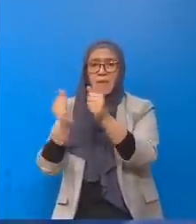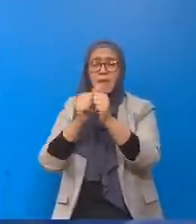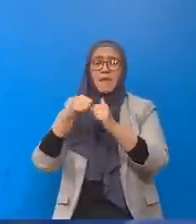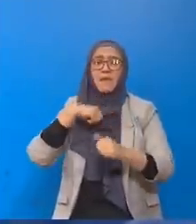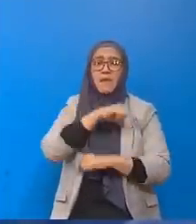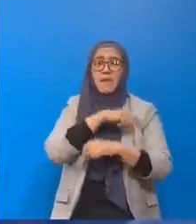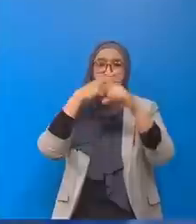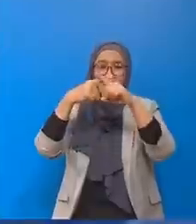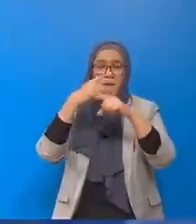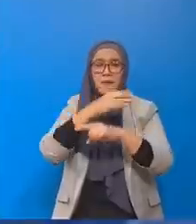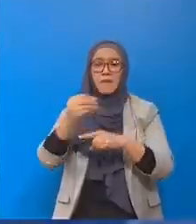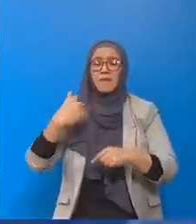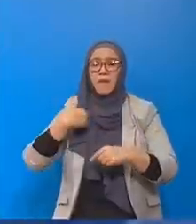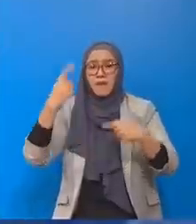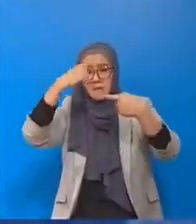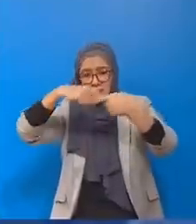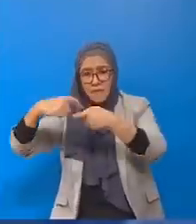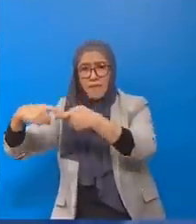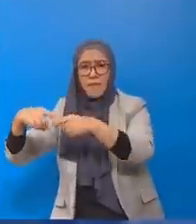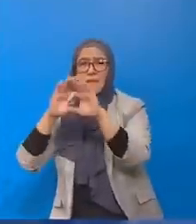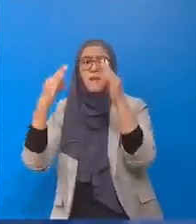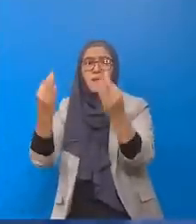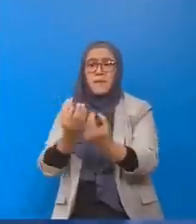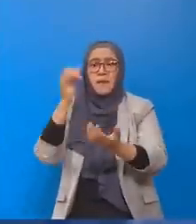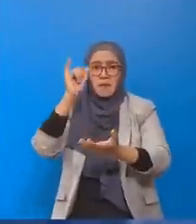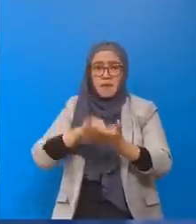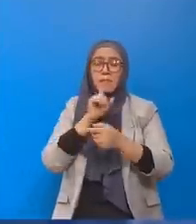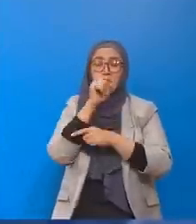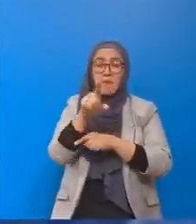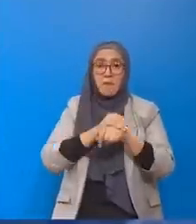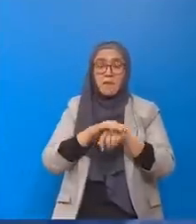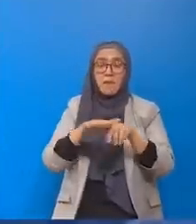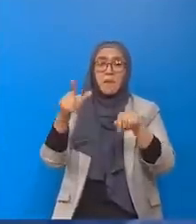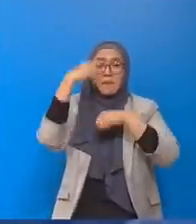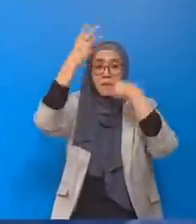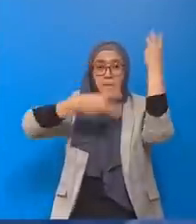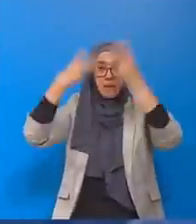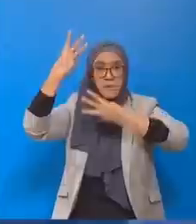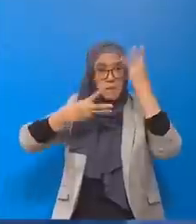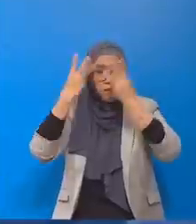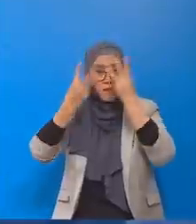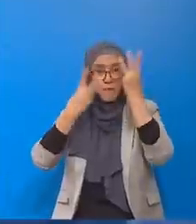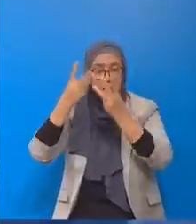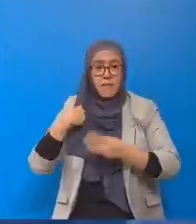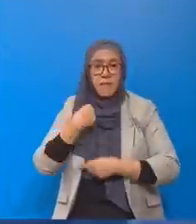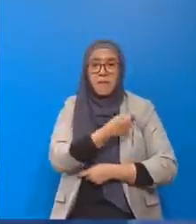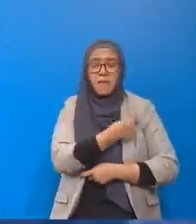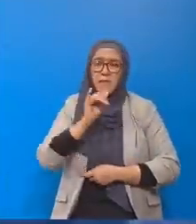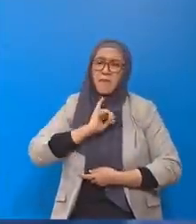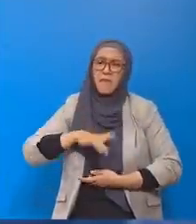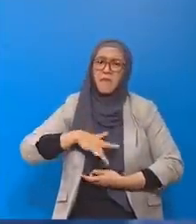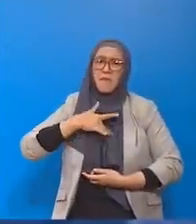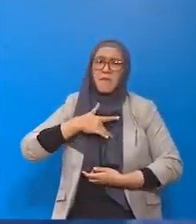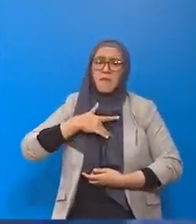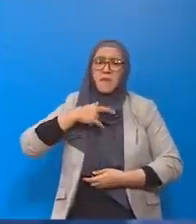Kita keluarga jadi itu perkembangan-perkembangan yang membeli maka kita jadi saya ga